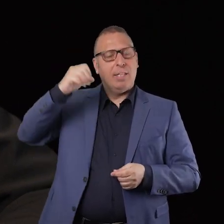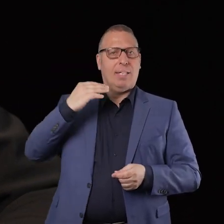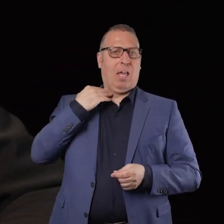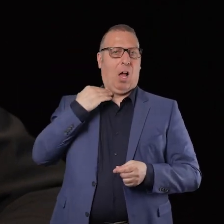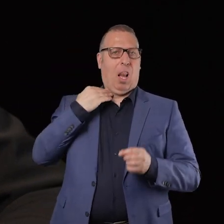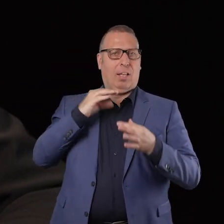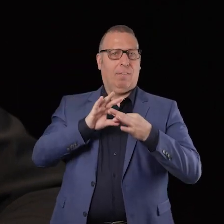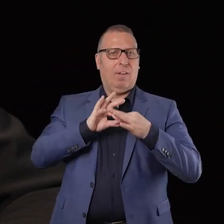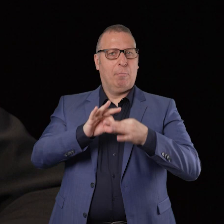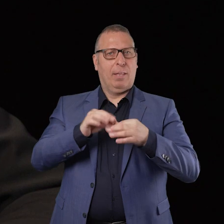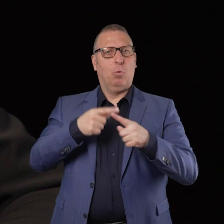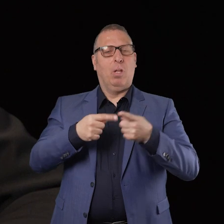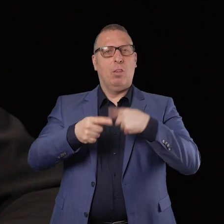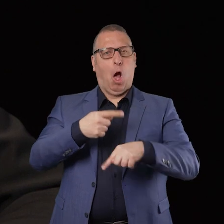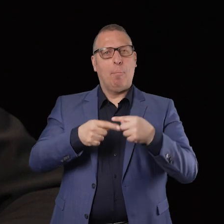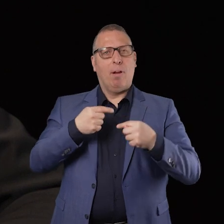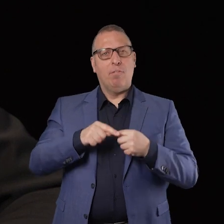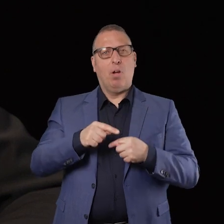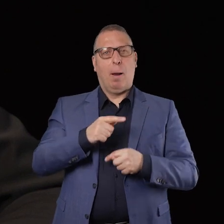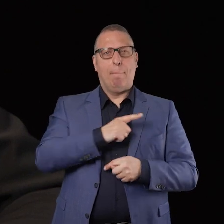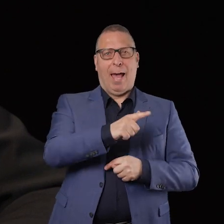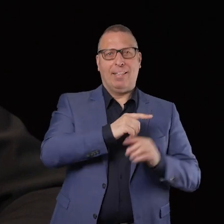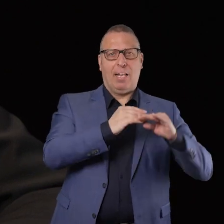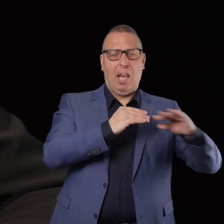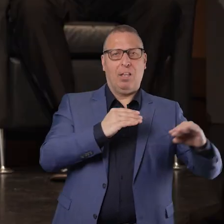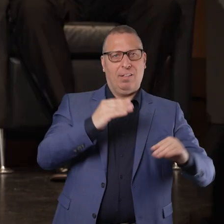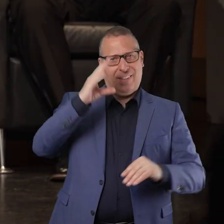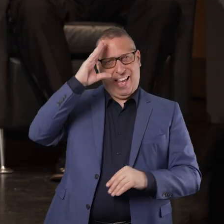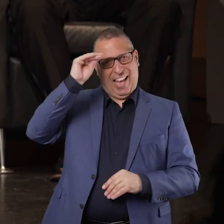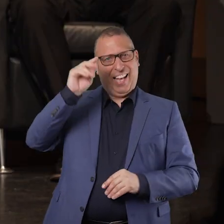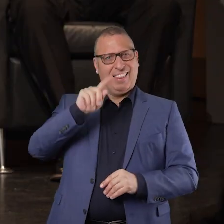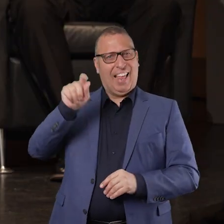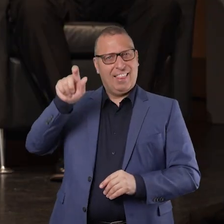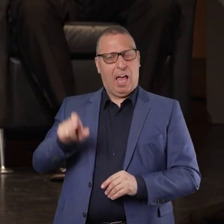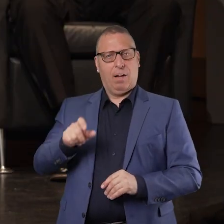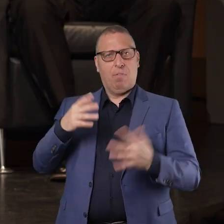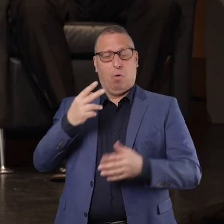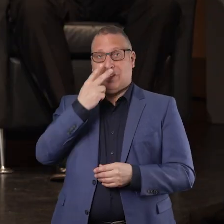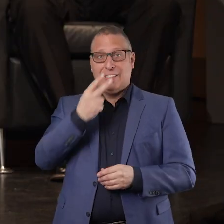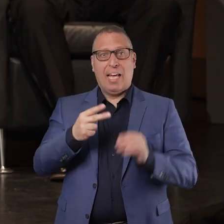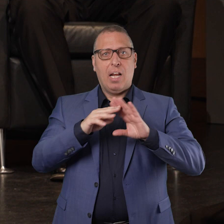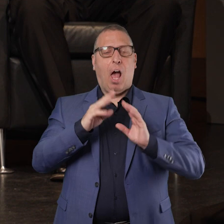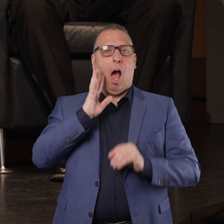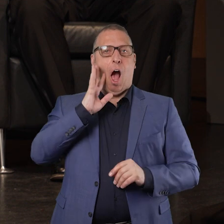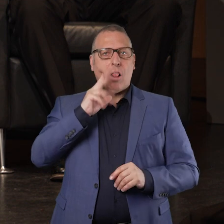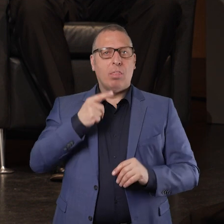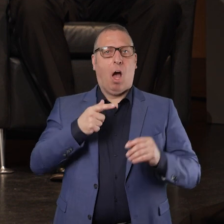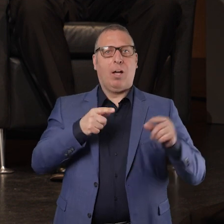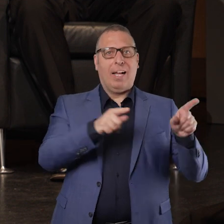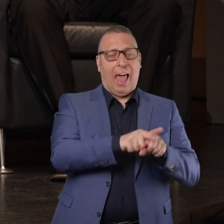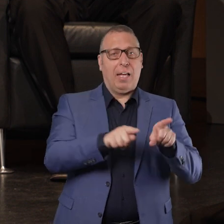Gallen. Kommen wir noch mal auf die Verbindung zwischen diesen beiden Ländern. Herr Tinner, wo sehen Sie da vielleicht auch im Alltag